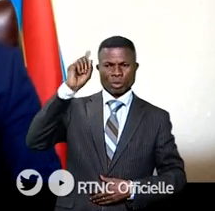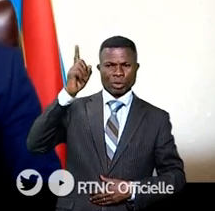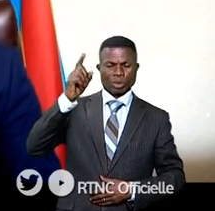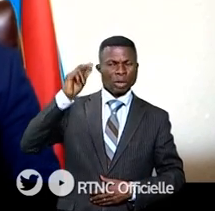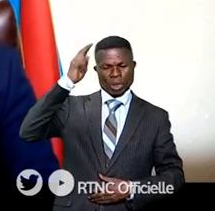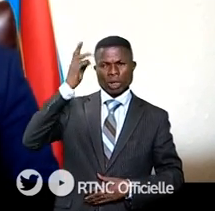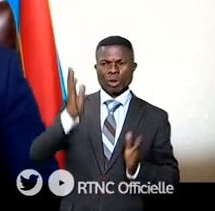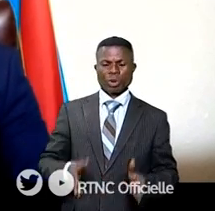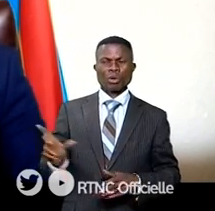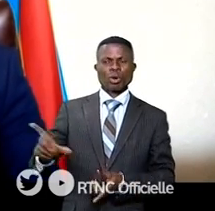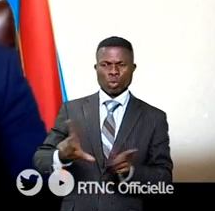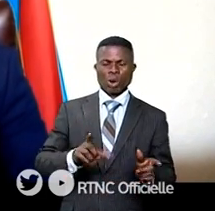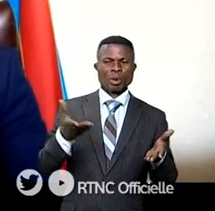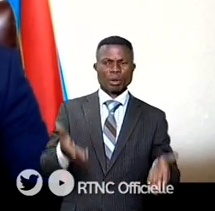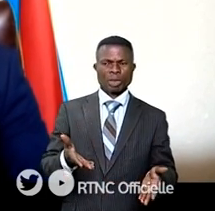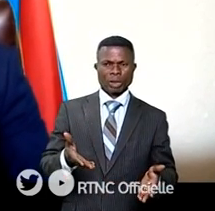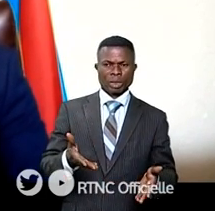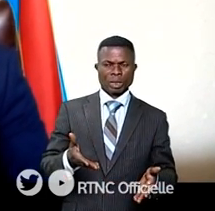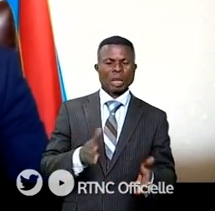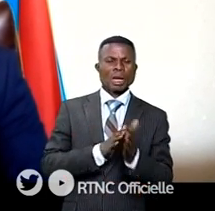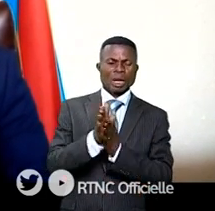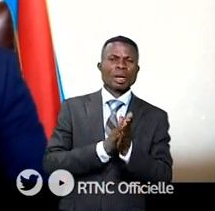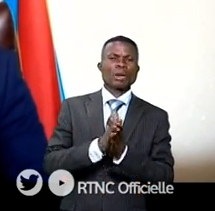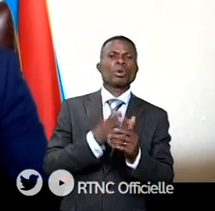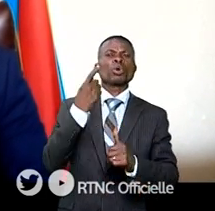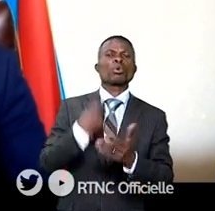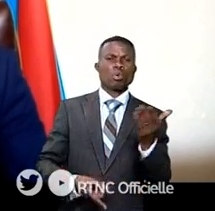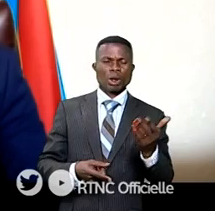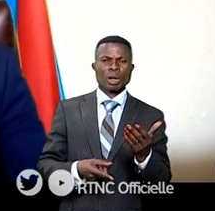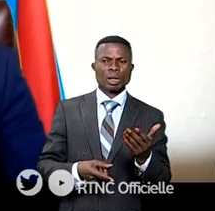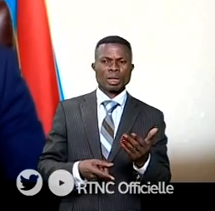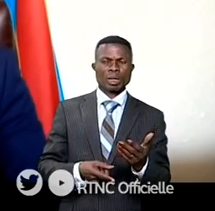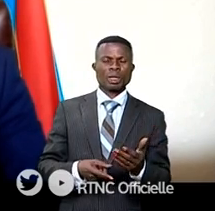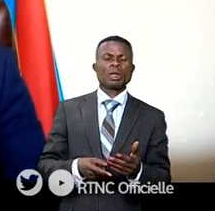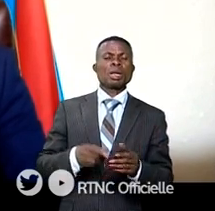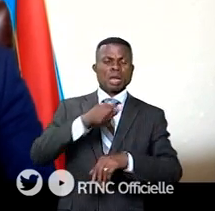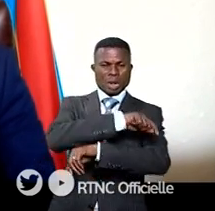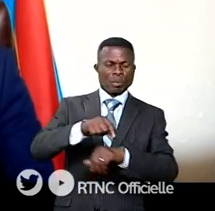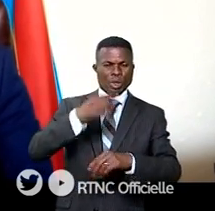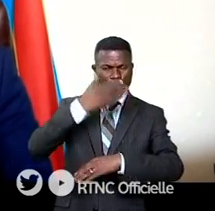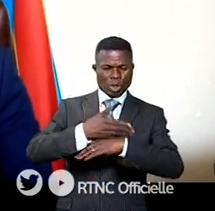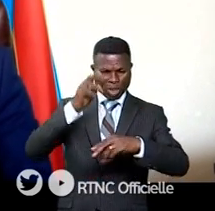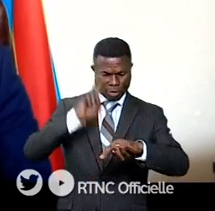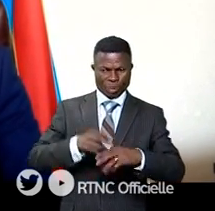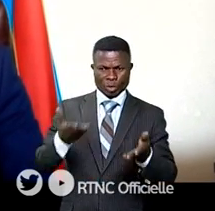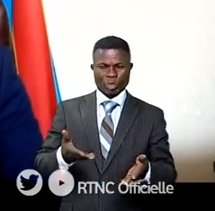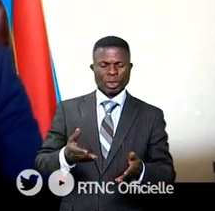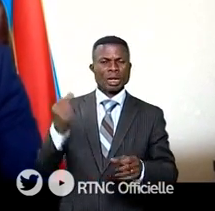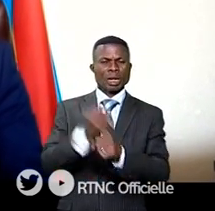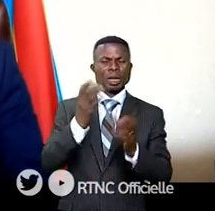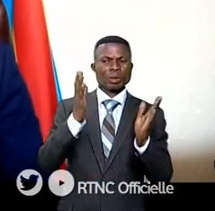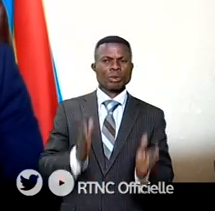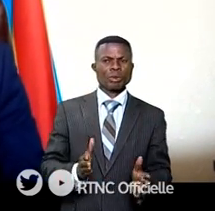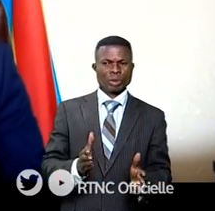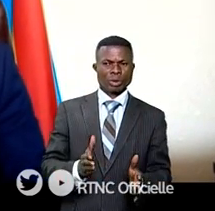le gouverneur du Lualaba, a souhaité que cette antenne soit implantée pour que le personnel qui